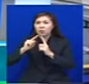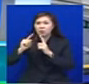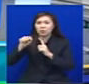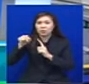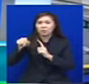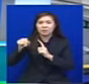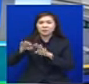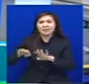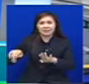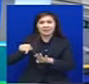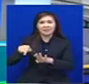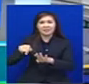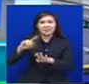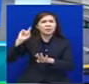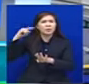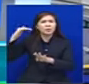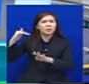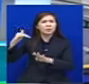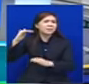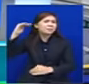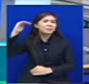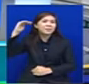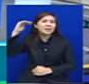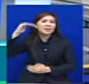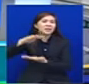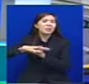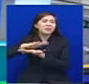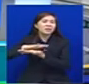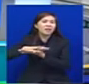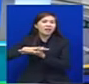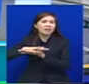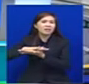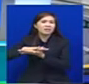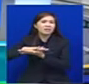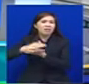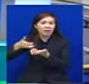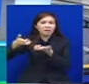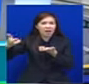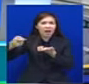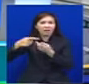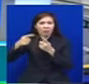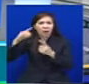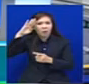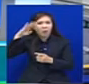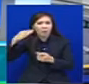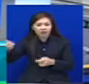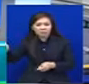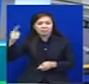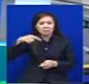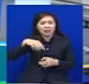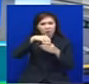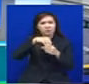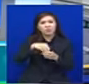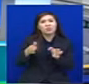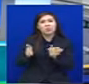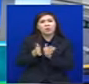ครับซึ่งเป็นนักเรียนซึ่งถือว่าเป็นรุ่นพี่นะครับเร ีย นอยู่โรงเรียนหนึ่งแต่มาพักอยู่ที่หอพักนี้นะครับ ครับ ซึ่งเป็นหอพักที่อยู่ติดกับโร